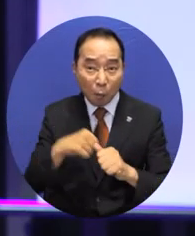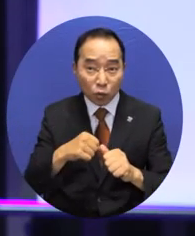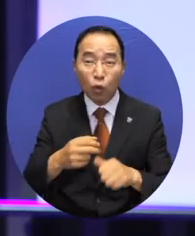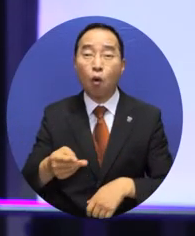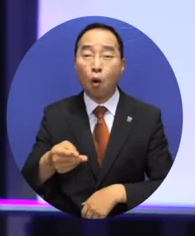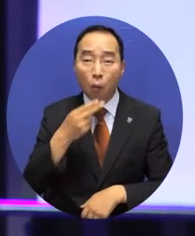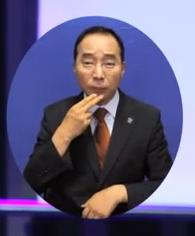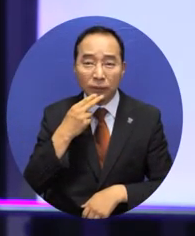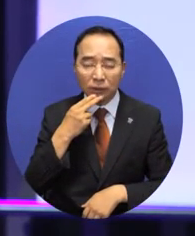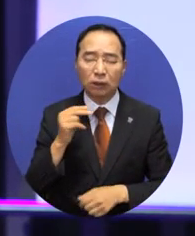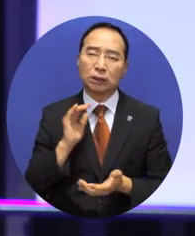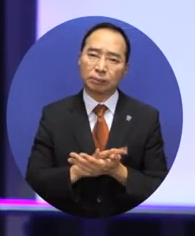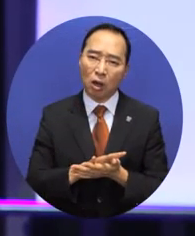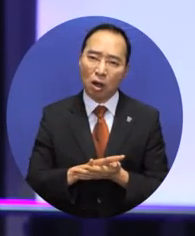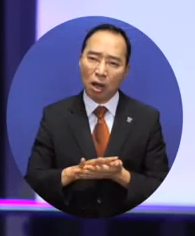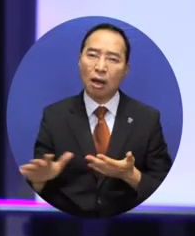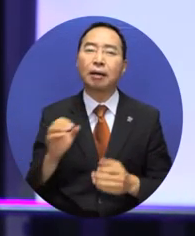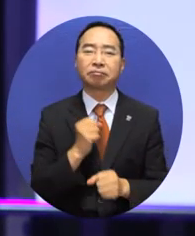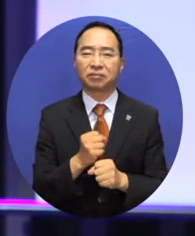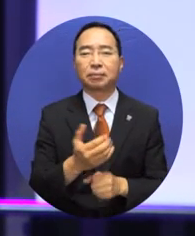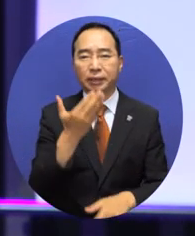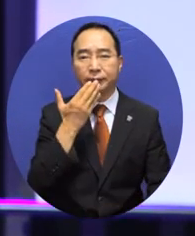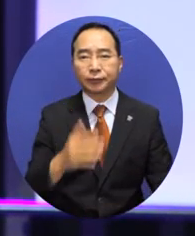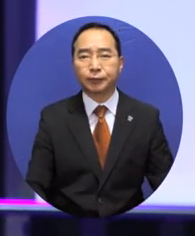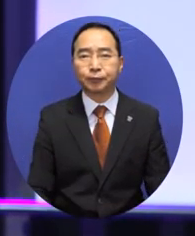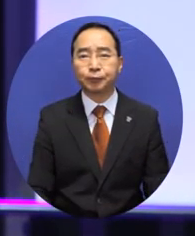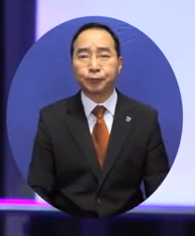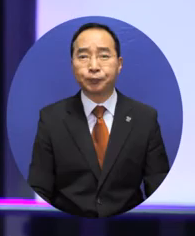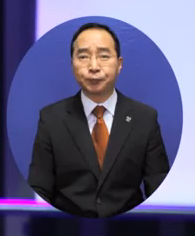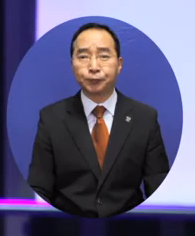평화로운 꽃밭으로 만들 수가 있는 것입니다.